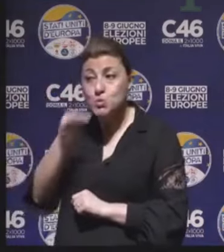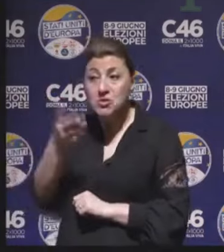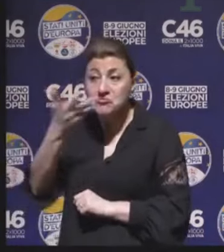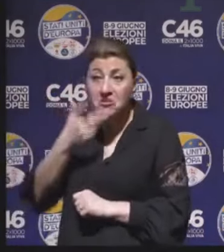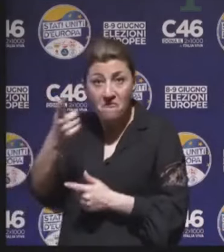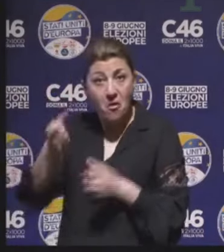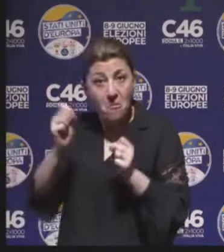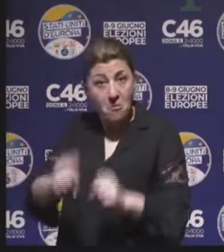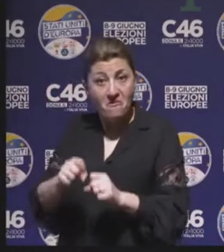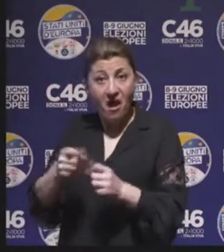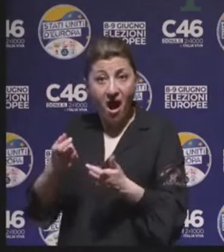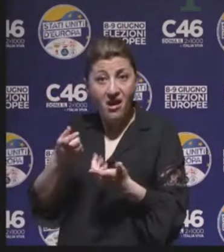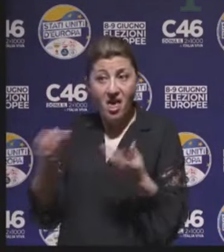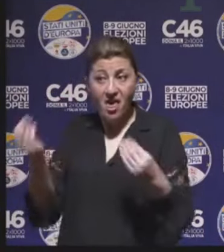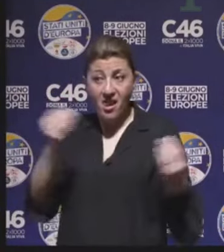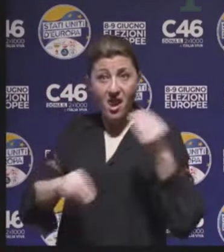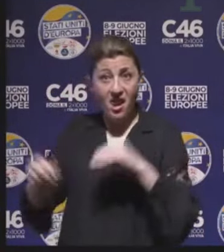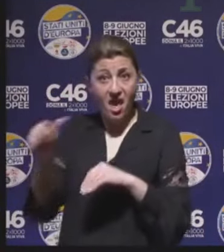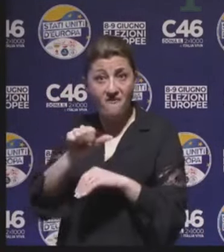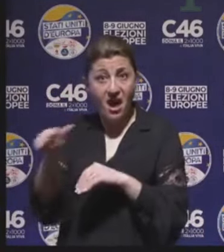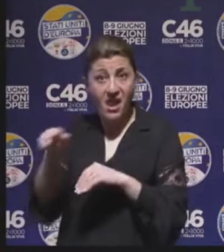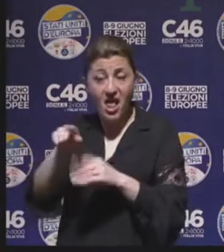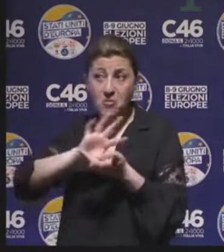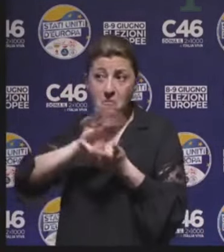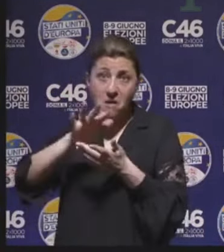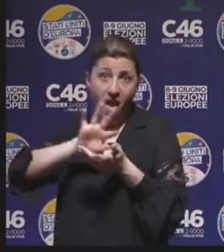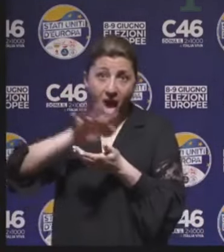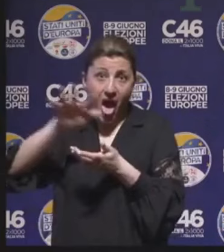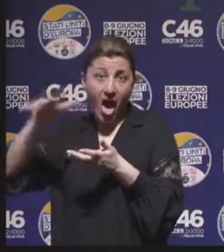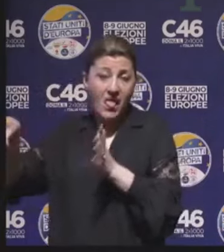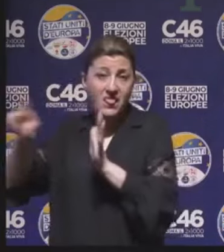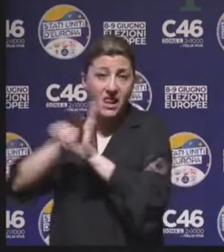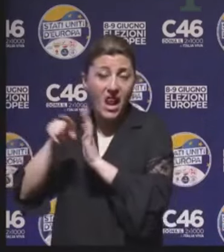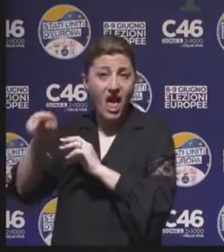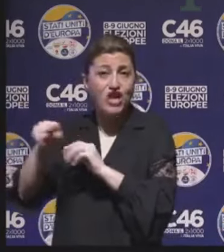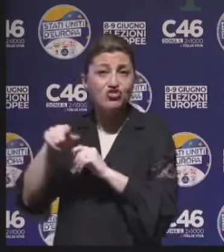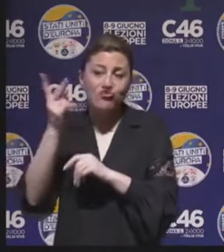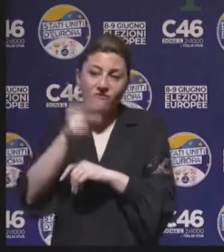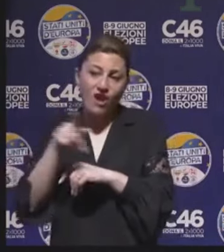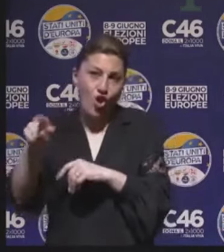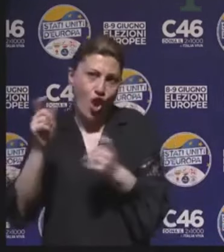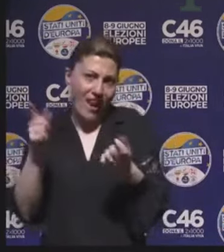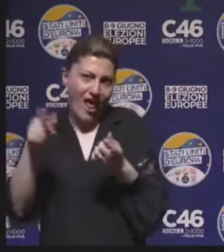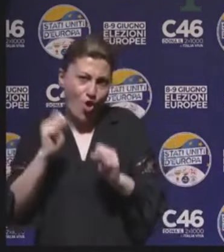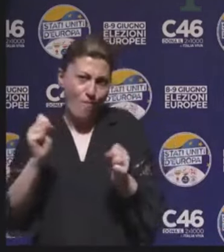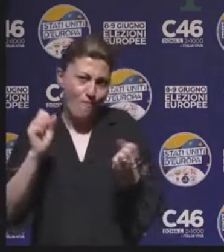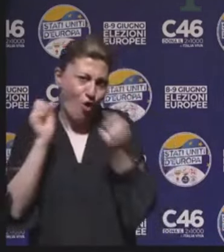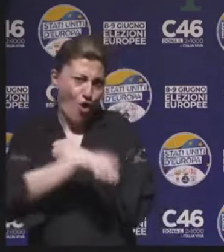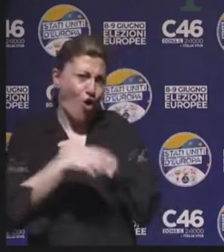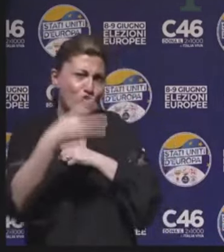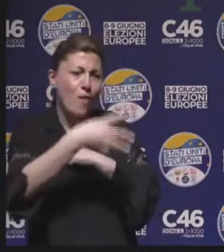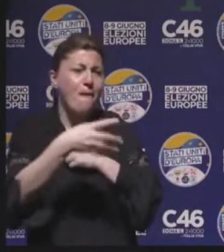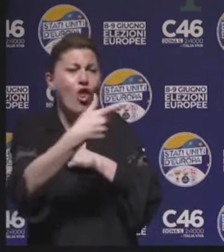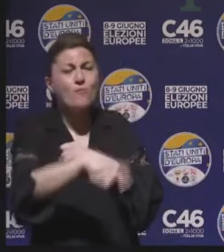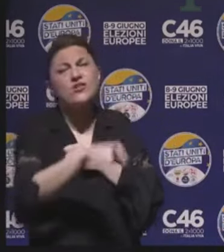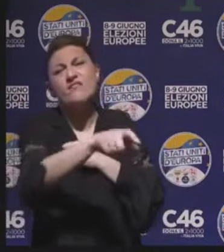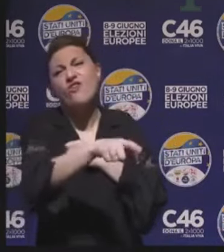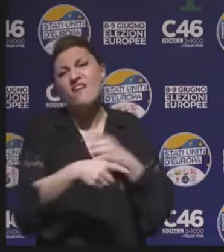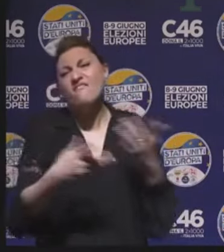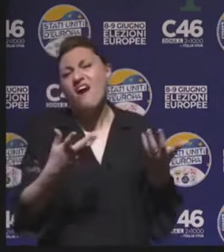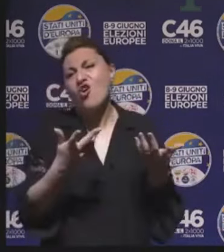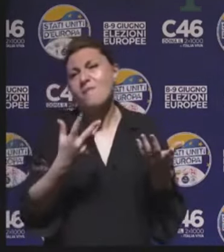altre leggi perché lei Poverina non può fare un referendum contro le leggi del governo meloni la meloni non fa leggi fa rave party fa non è che può fare un referendum